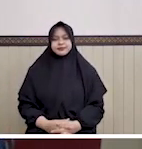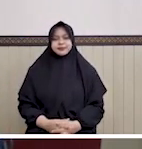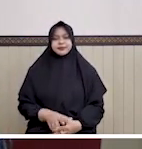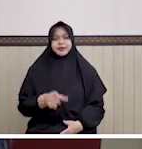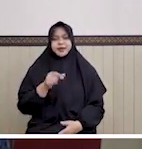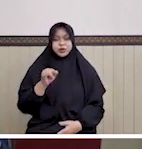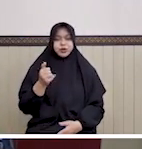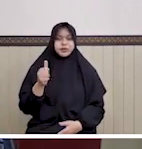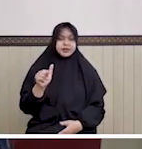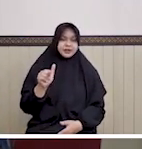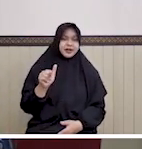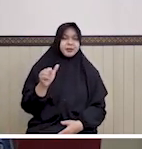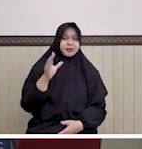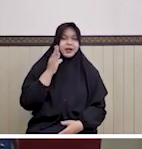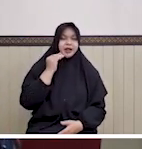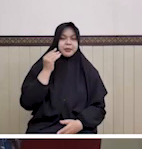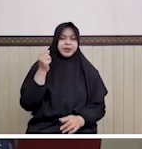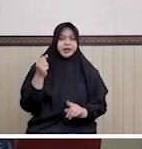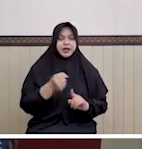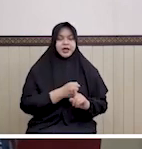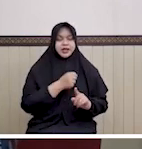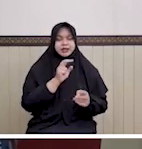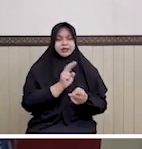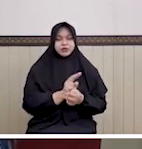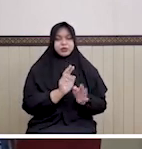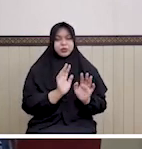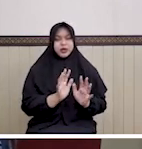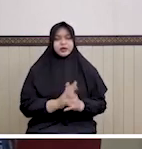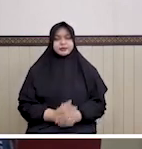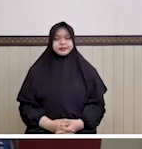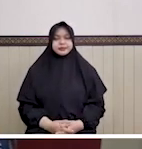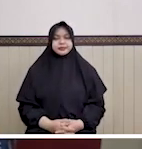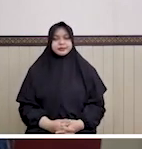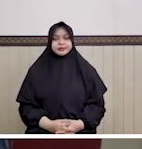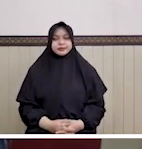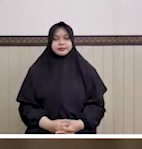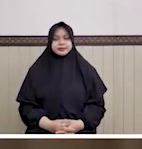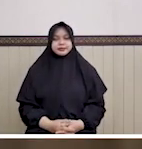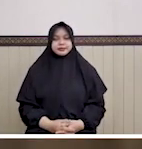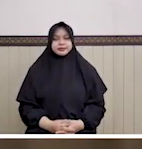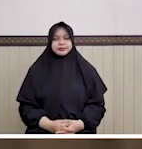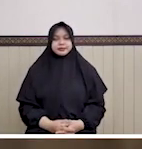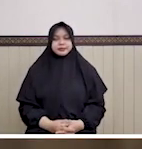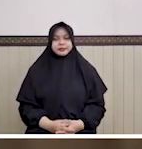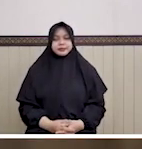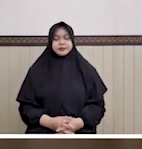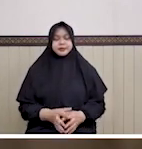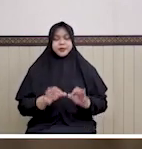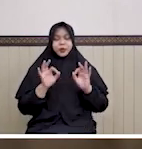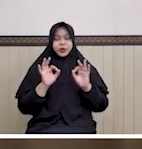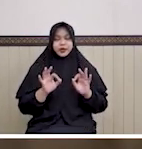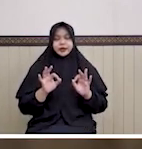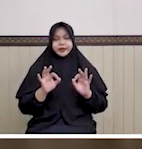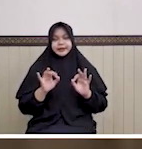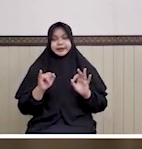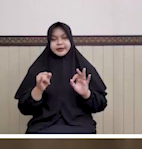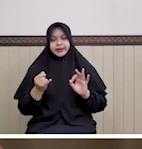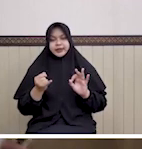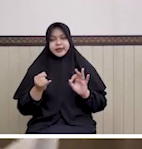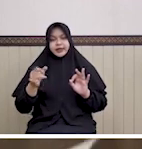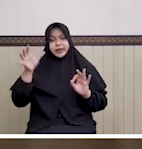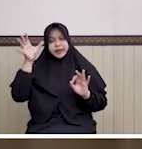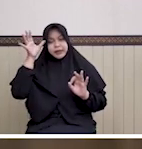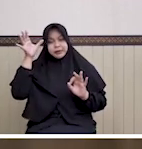pun juga bisa mengalami kekerasan seksual itu mohon Oke baik jadi eh